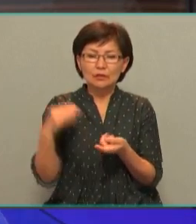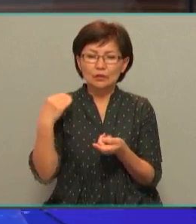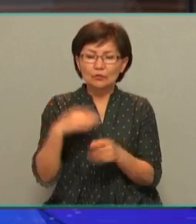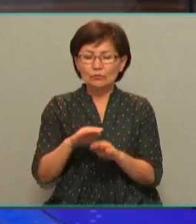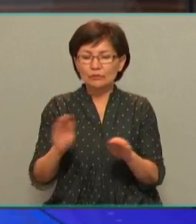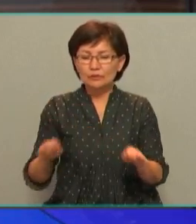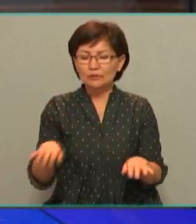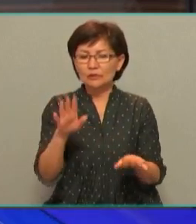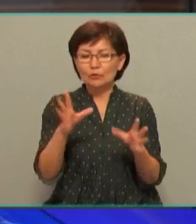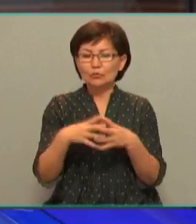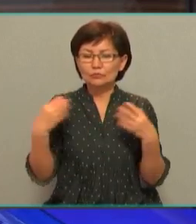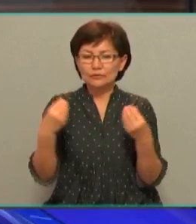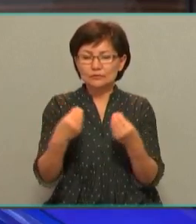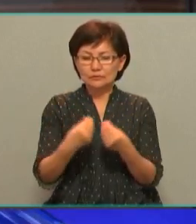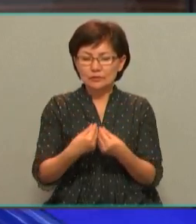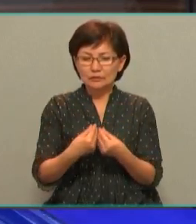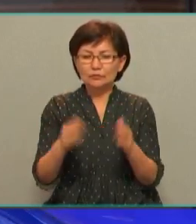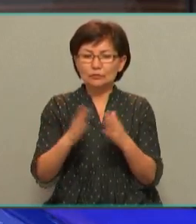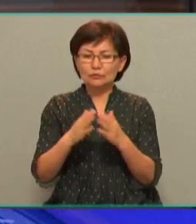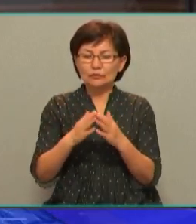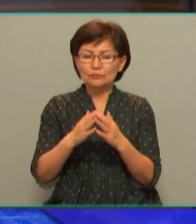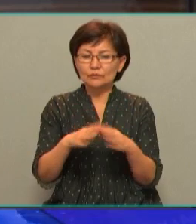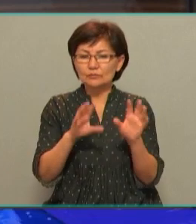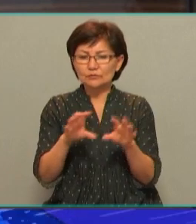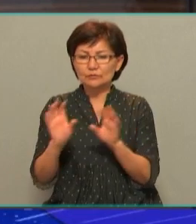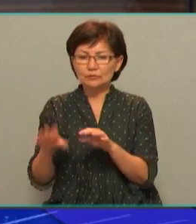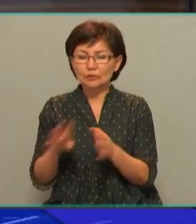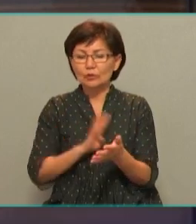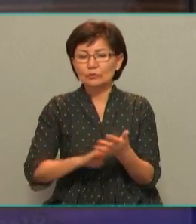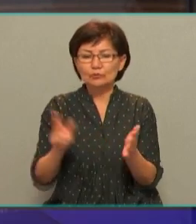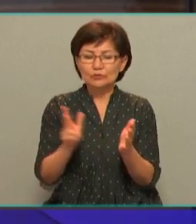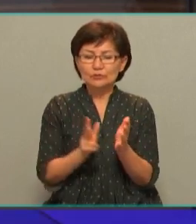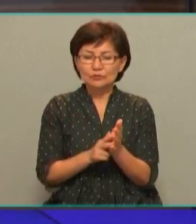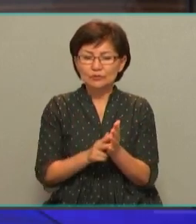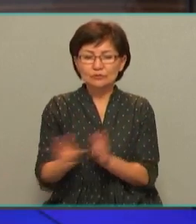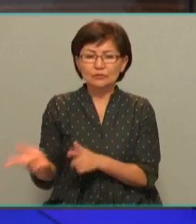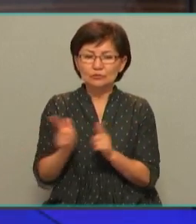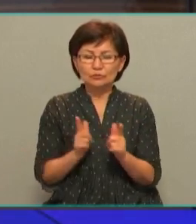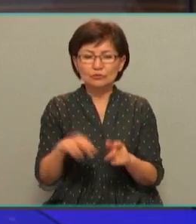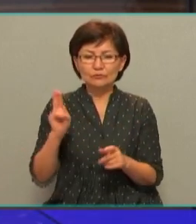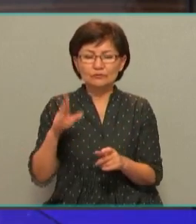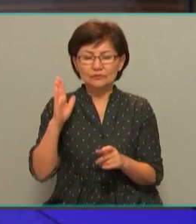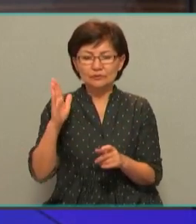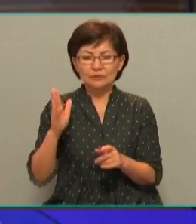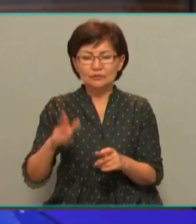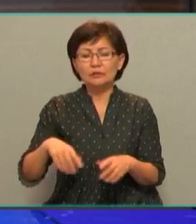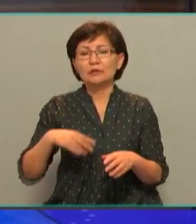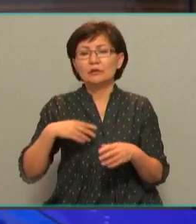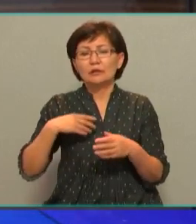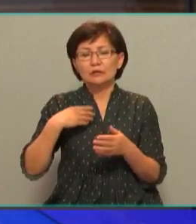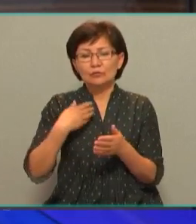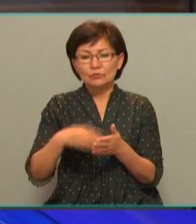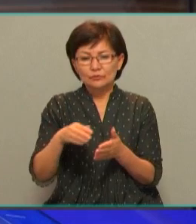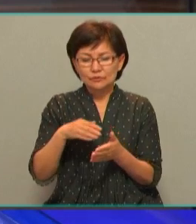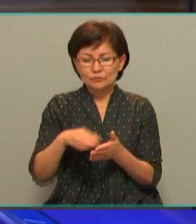мақсатында республика бюджетінен бірінші және екінші нарықта 98 дайын пәтер сатып алуға 718 миллион теңге қаралып бөлінді.